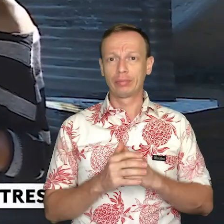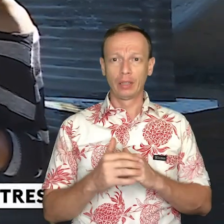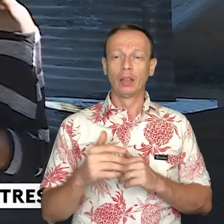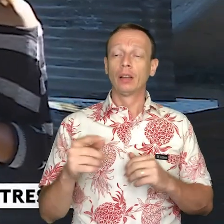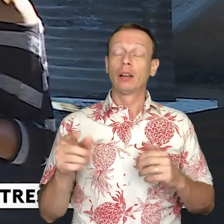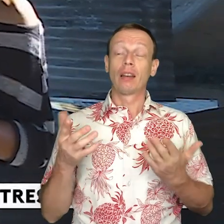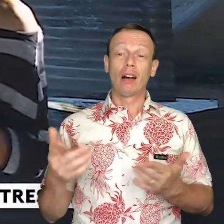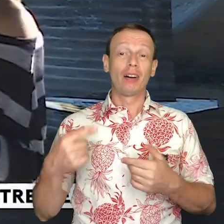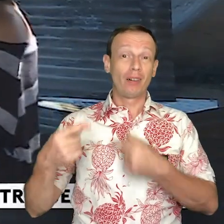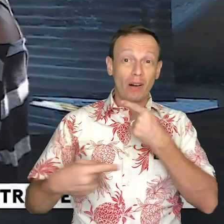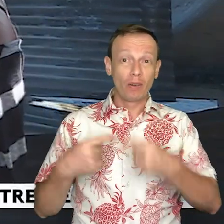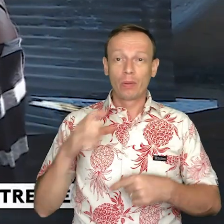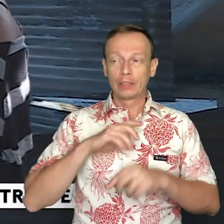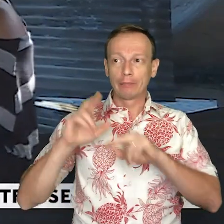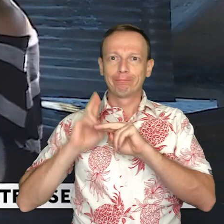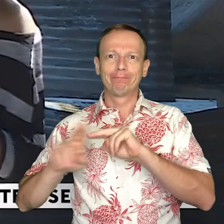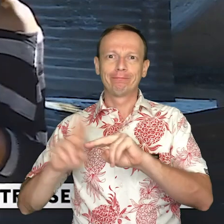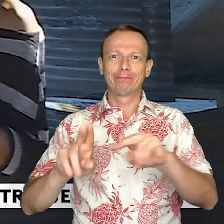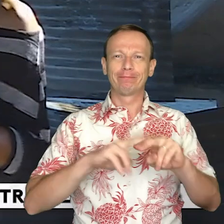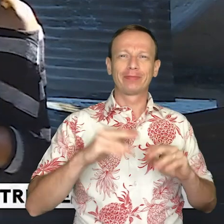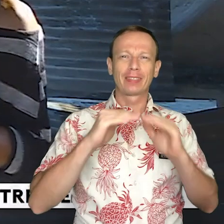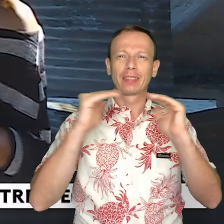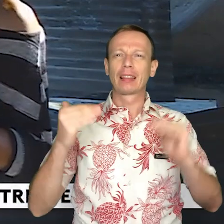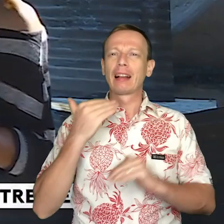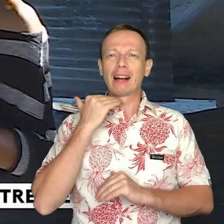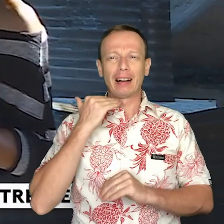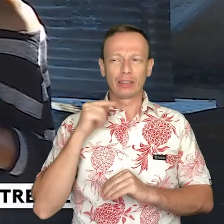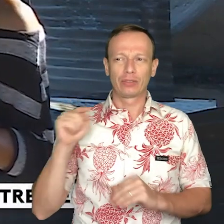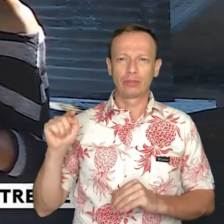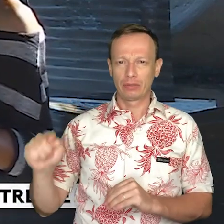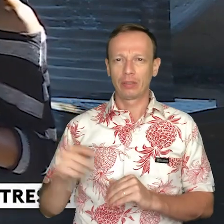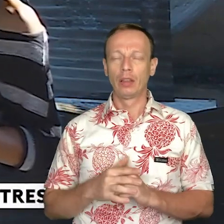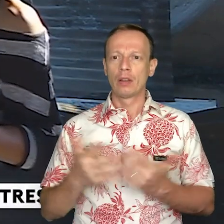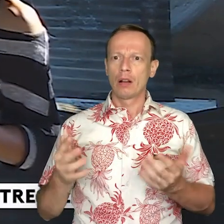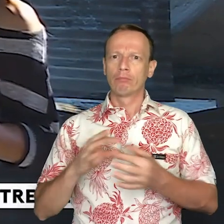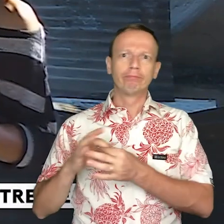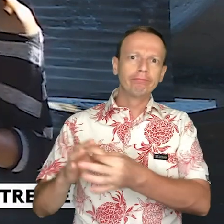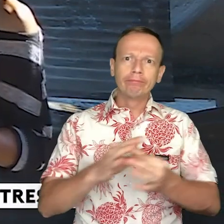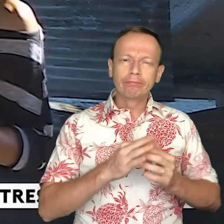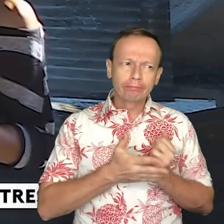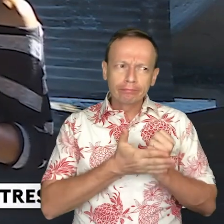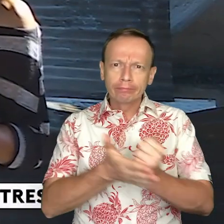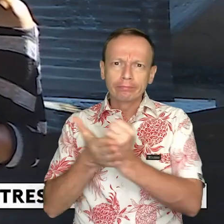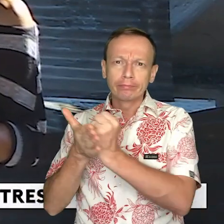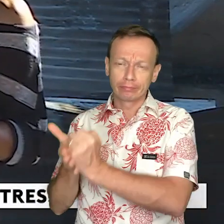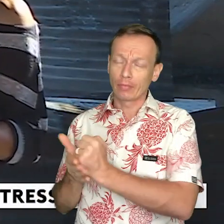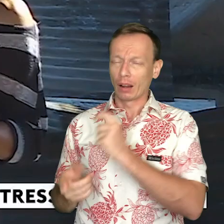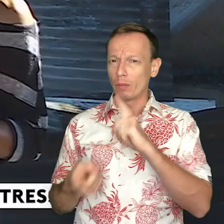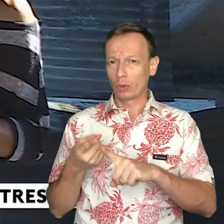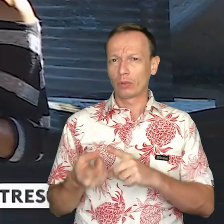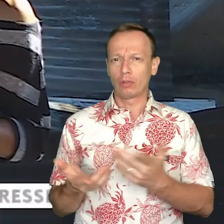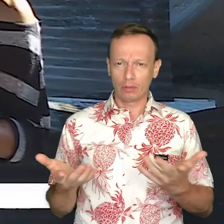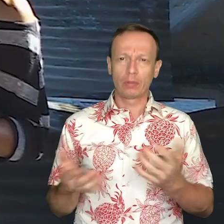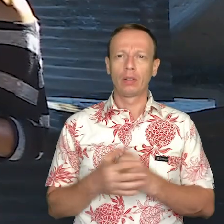partir en feu et ils sont en train de réparer le garage actuellement. C'est la solidarité aujourd'hui qui est en